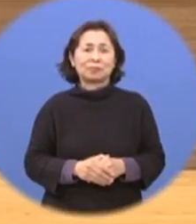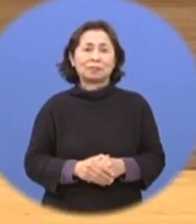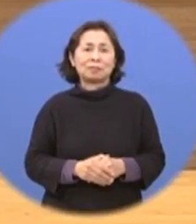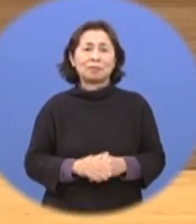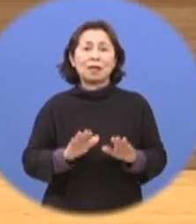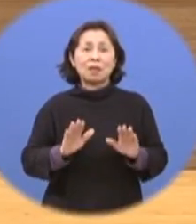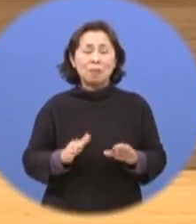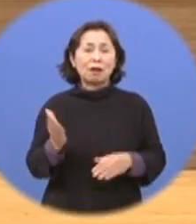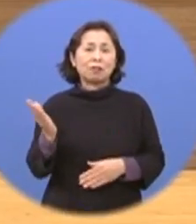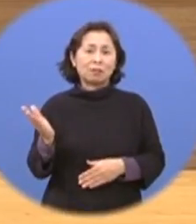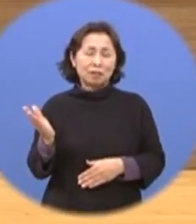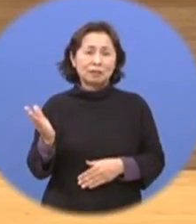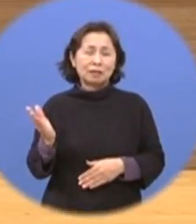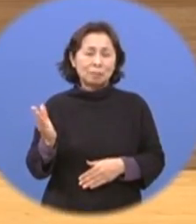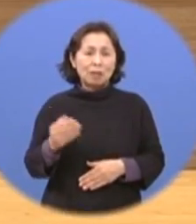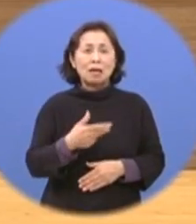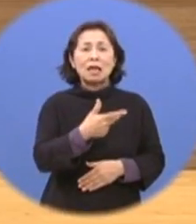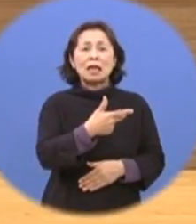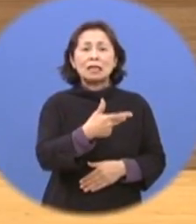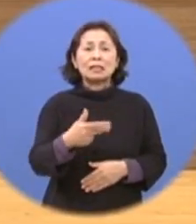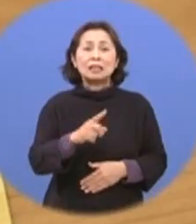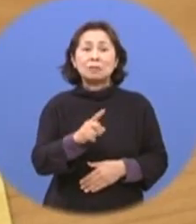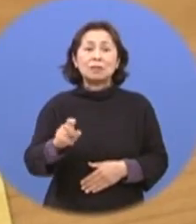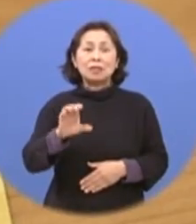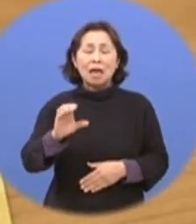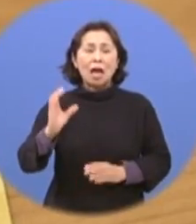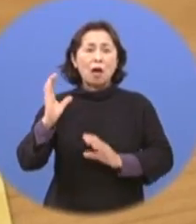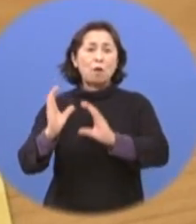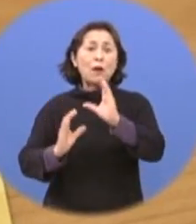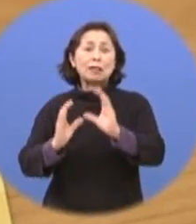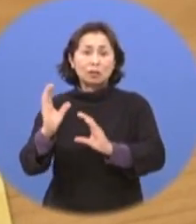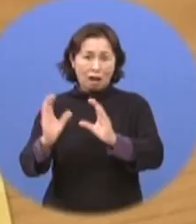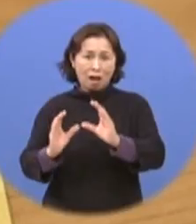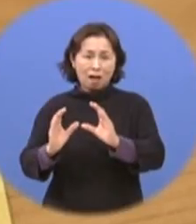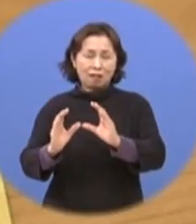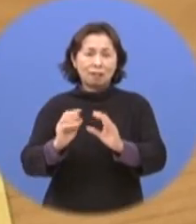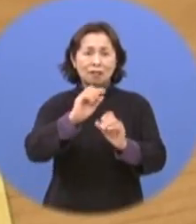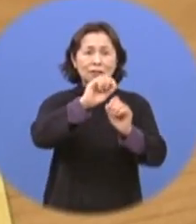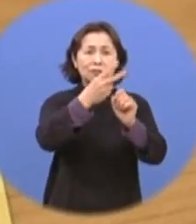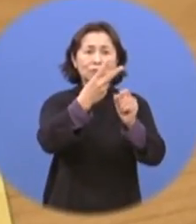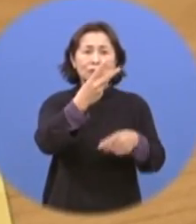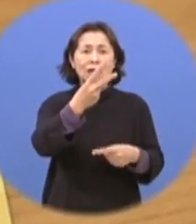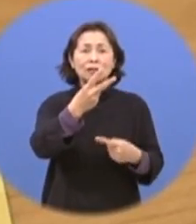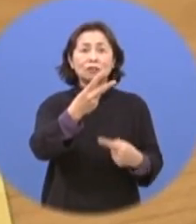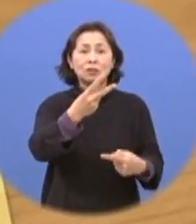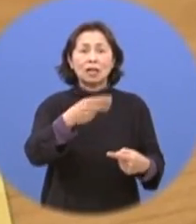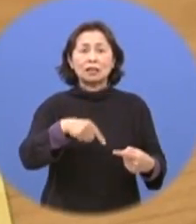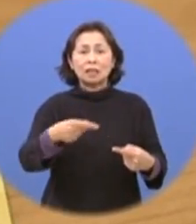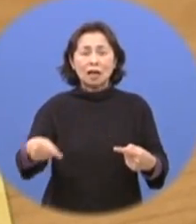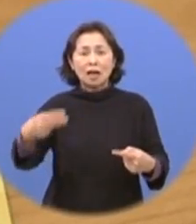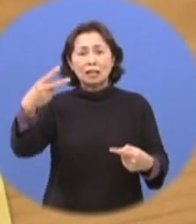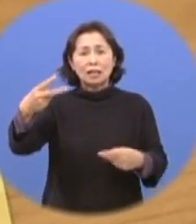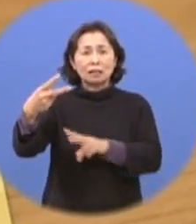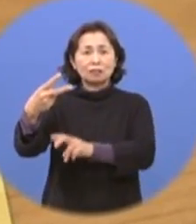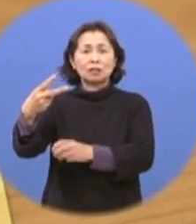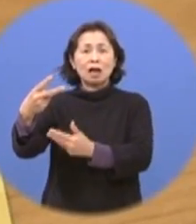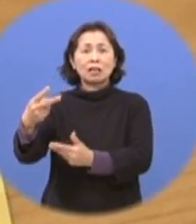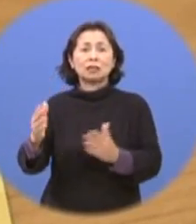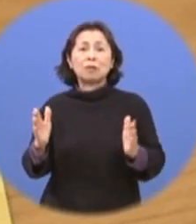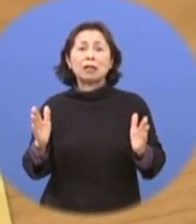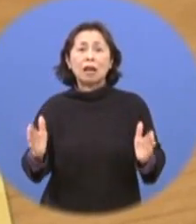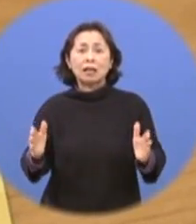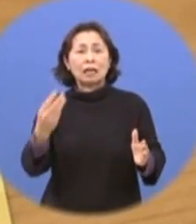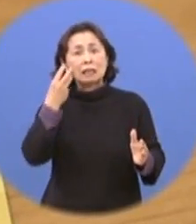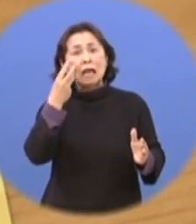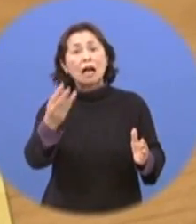立っておりますけどもあの gba フェスタということで12月の1日から2月の28日までの3カ月